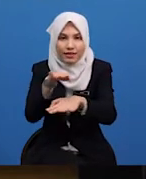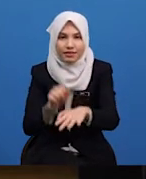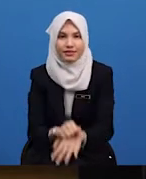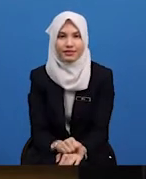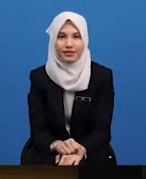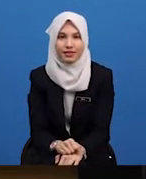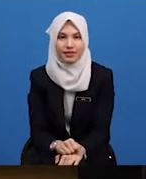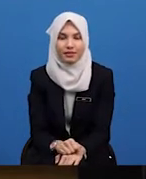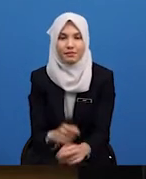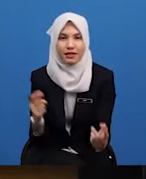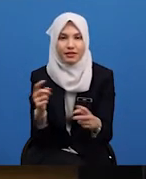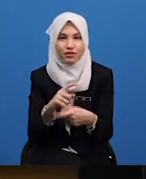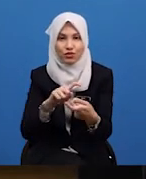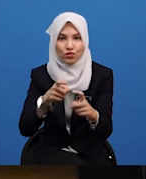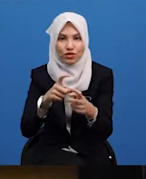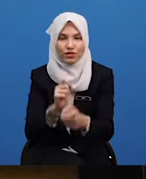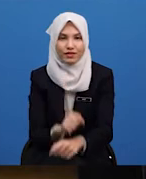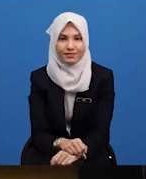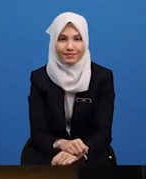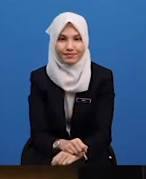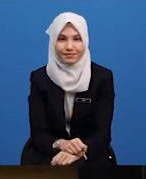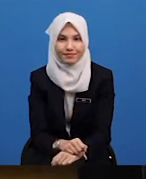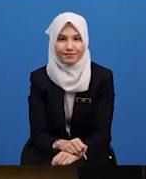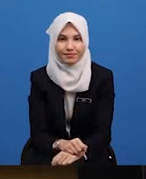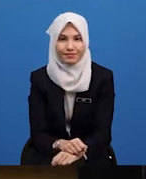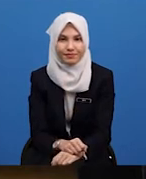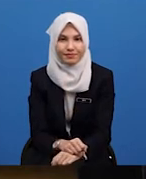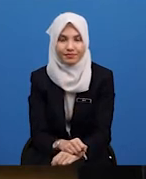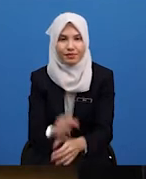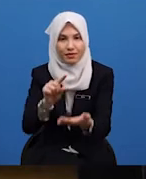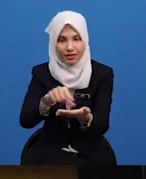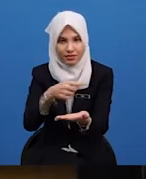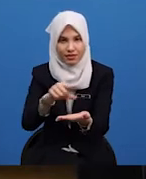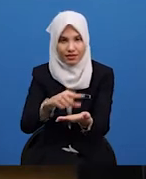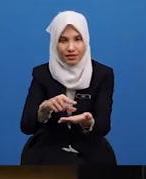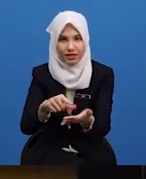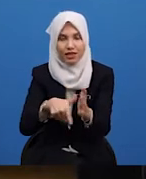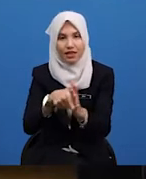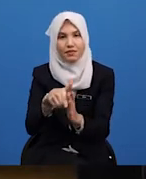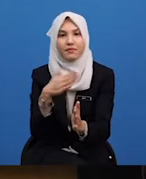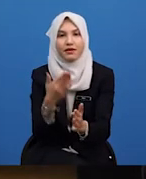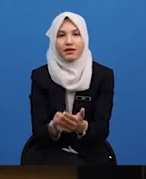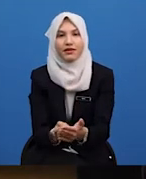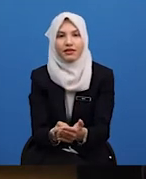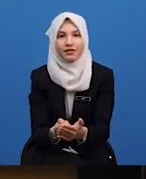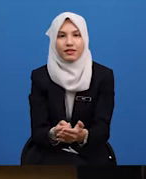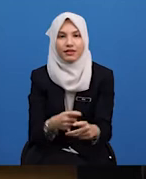ataupun bersilang-seli. Namun untuk petikan joget adalah lebih baik jika kita menggunakan teknik